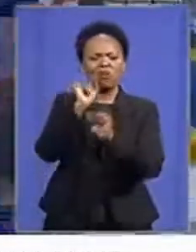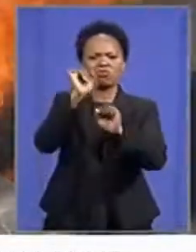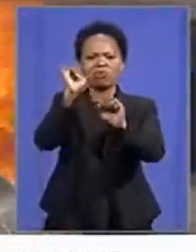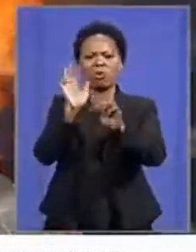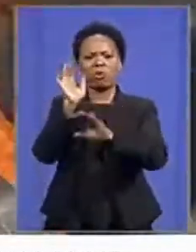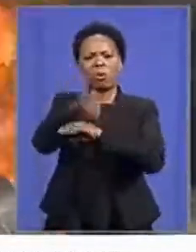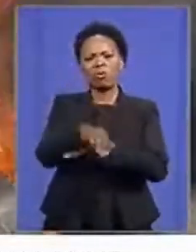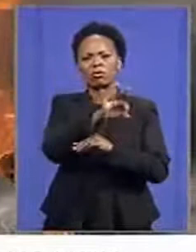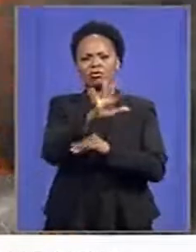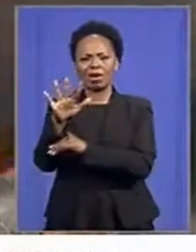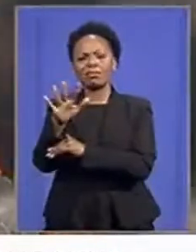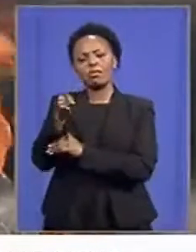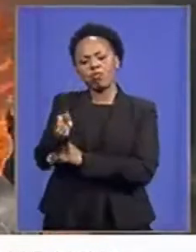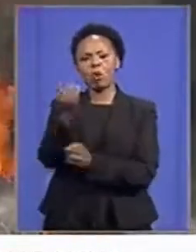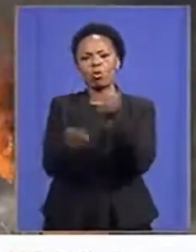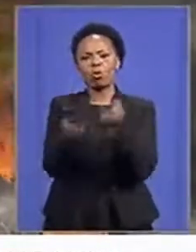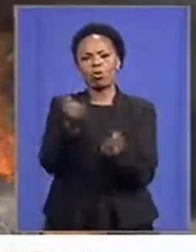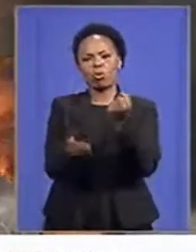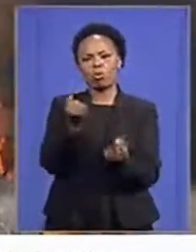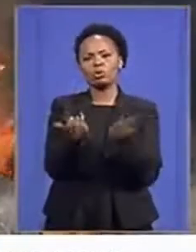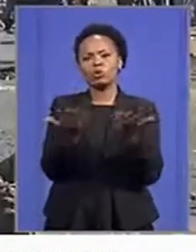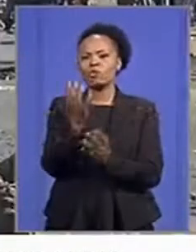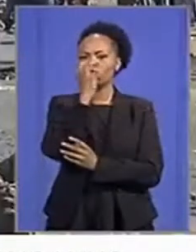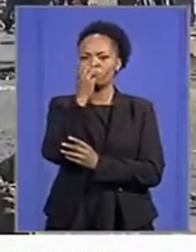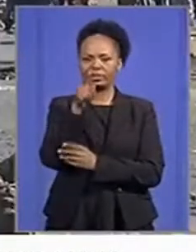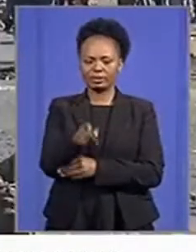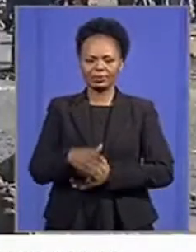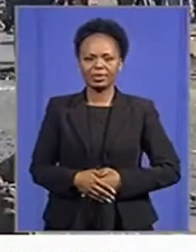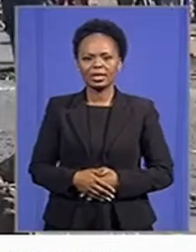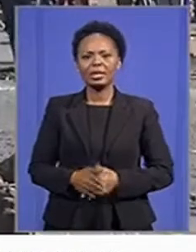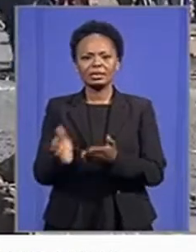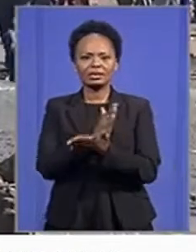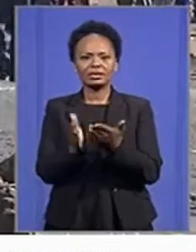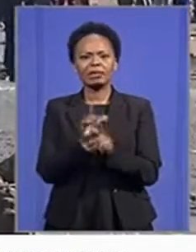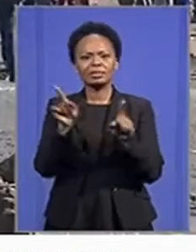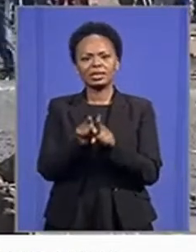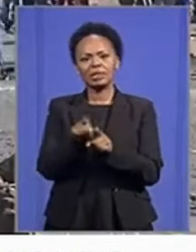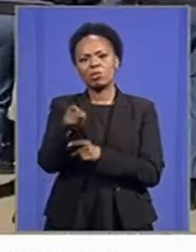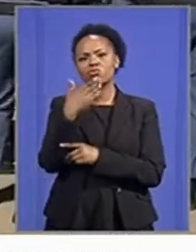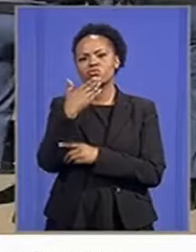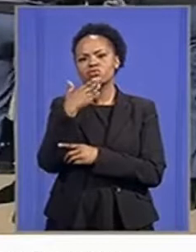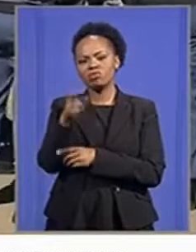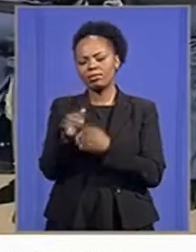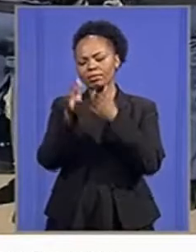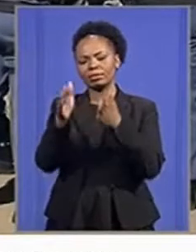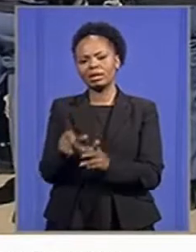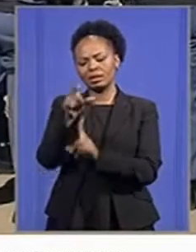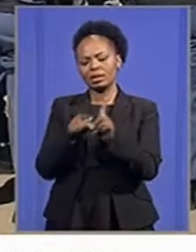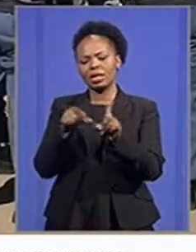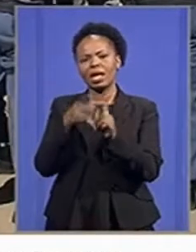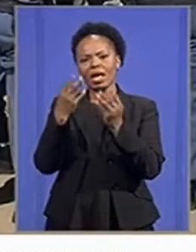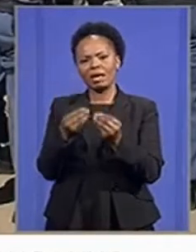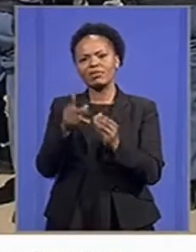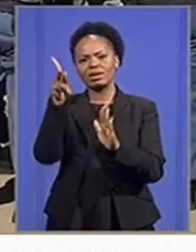35 ba tšweletše pele ga kgorotsheko ya magistrato wa Bloemfontein magareng ga bona go bala le moletwa dikgoro yo a lebanego le molato wa polao e